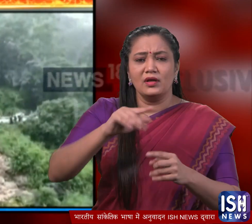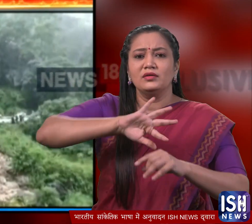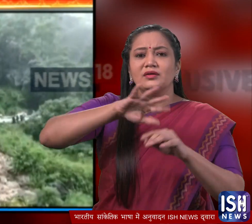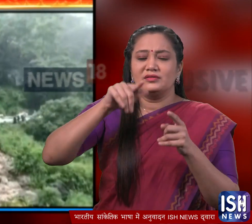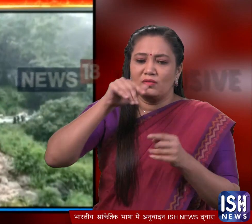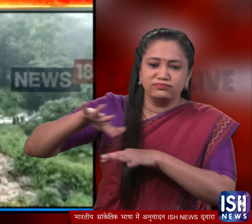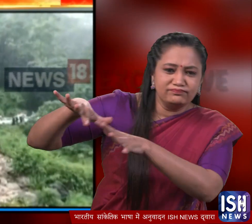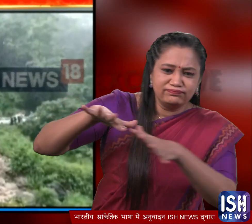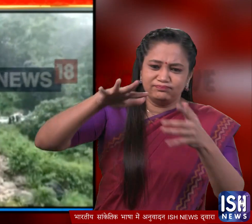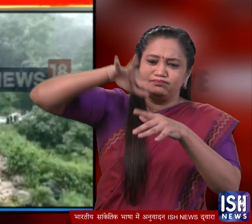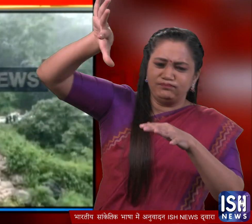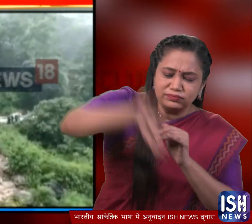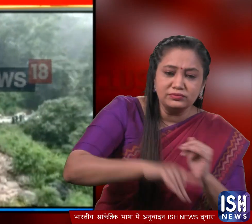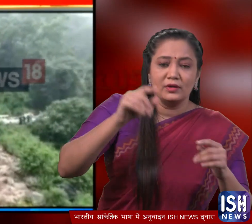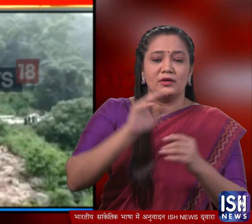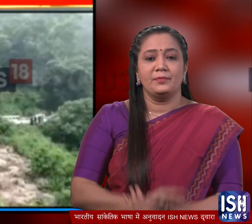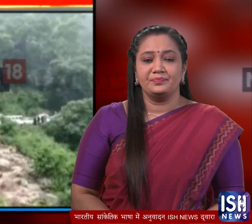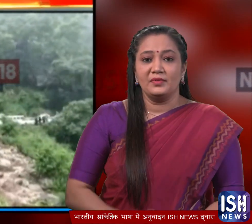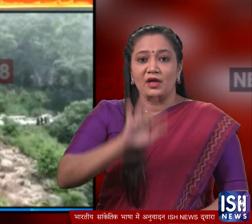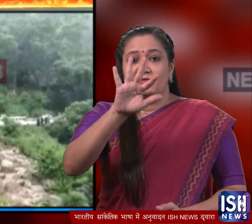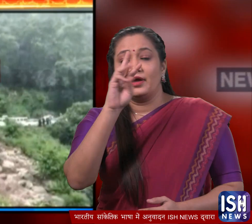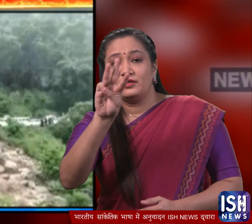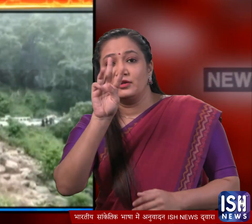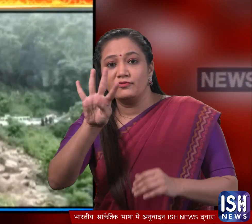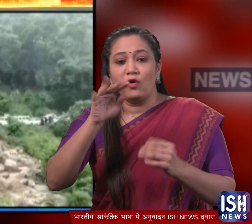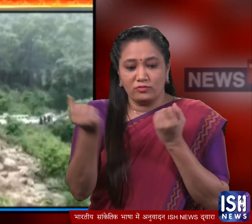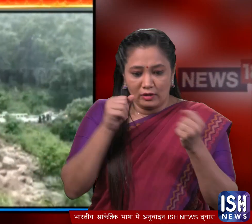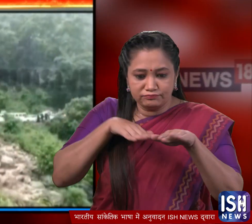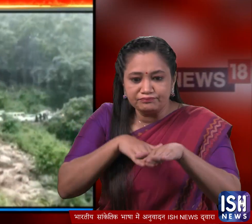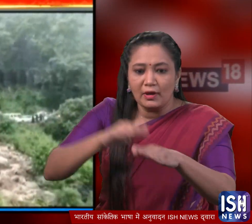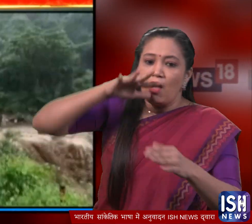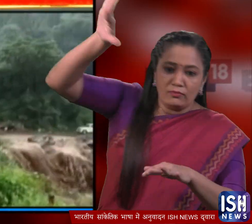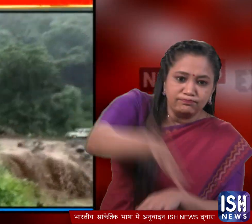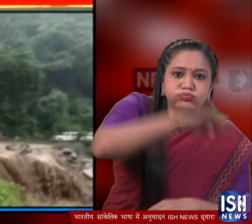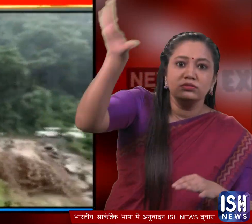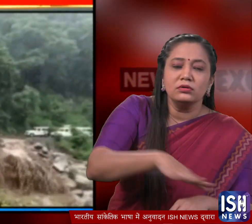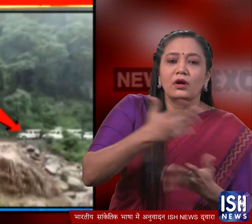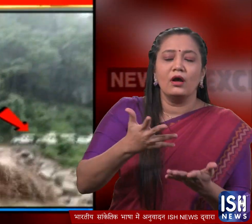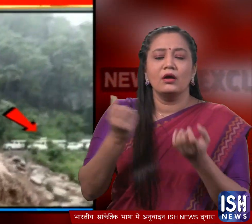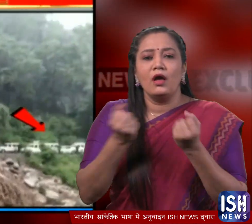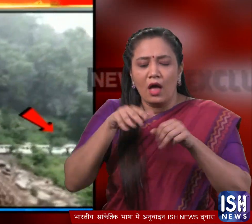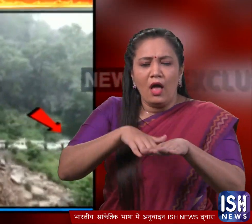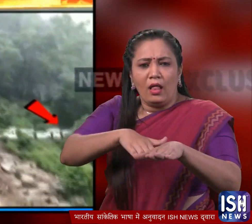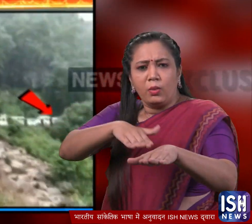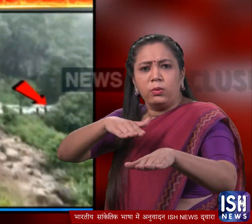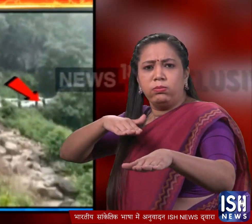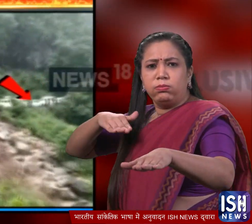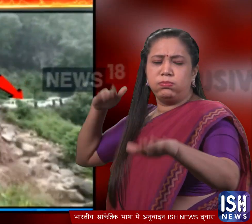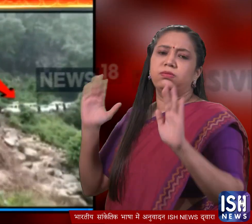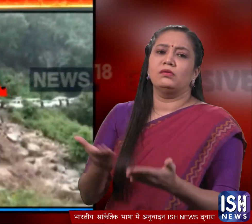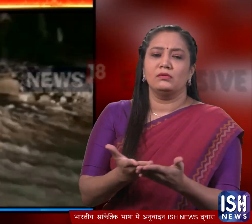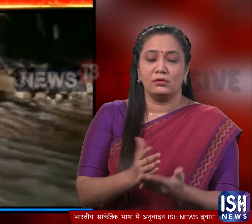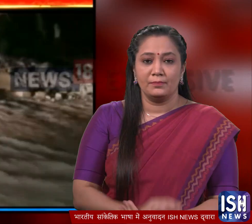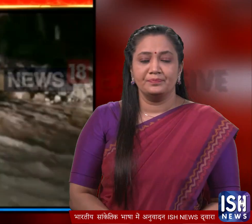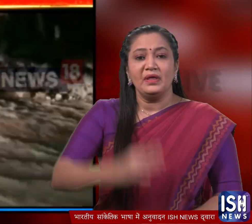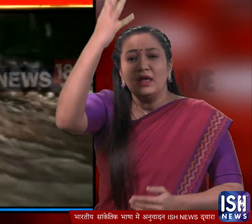वहां पहाड़ी नाले के उफान पर आने से नेशनल हाईवे 534 पर ट्रैफिक को रोक दिया गया, जिसके बाद उस सड़क पर गाड़ियों की लंबी कतार नजर